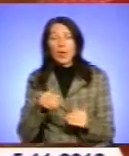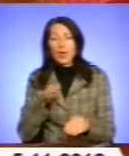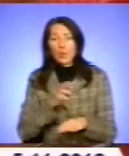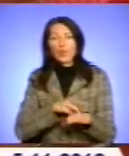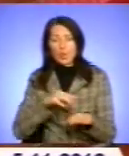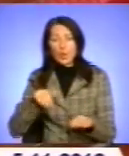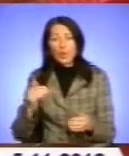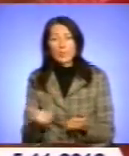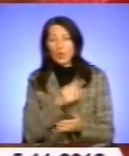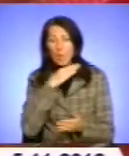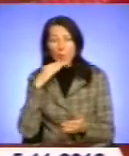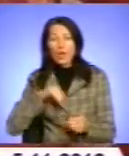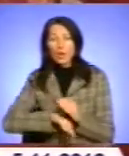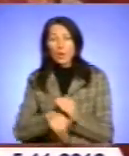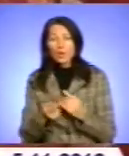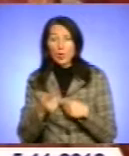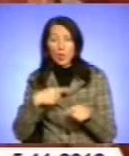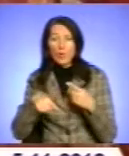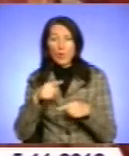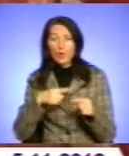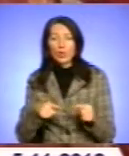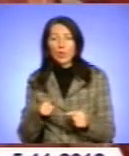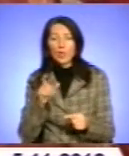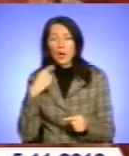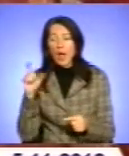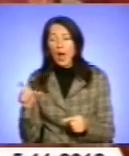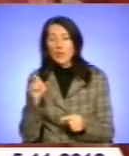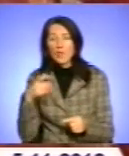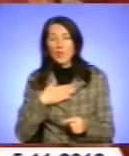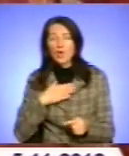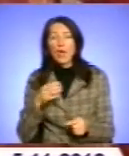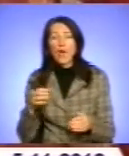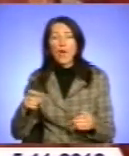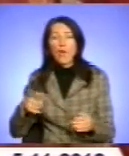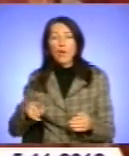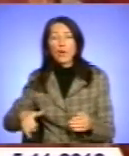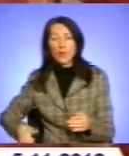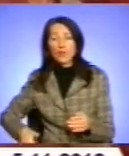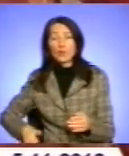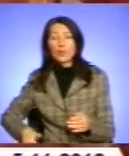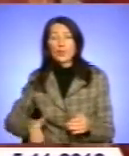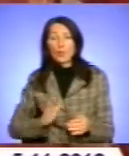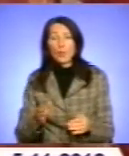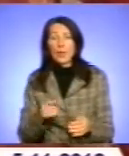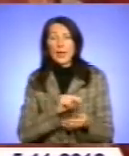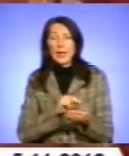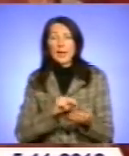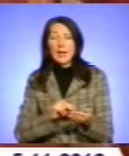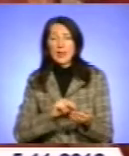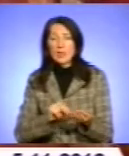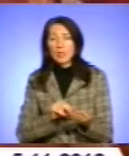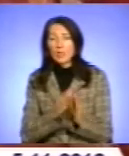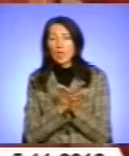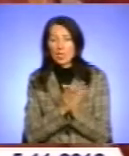краденого та повернули власникам. В мене в сумочці була записна книжка робоча, я працюю бухгалтером, косметичка